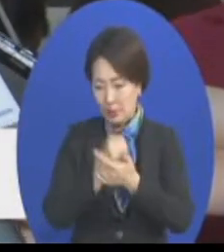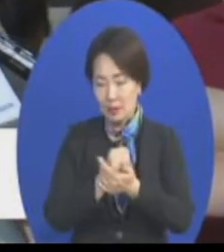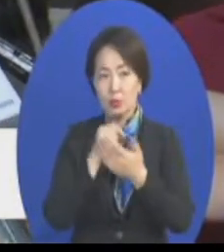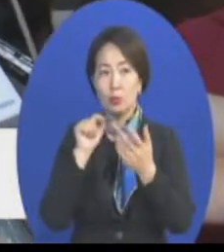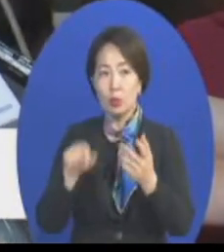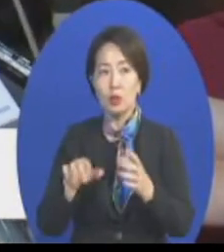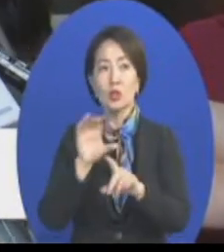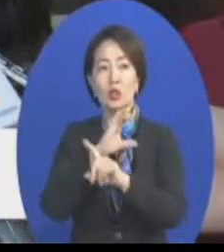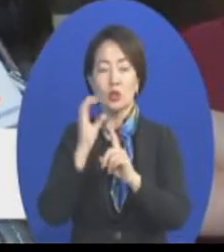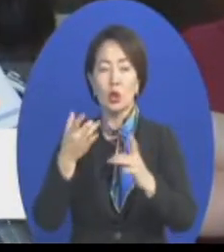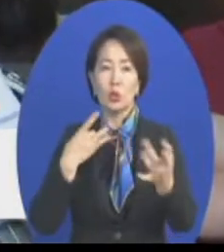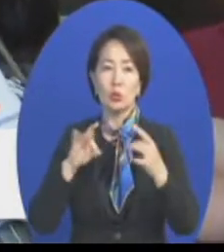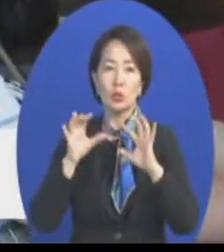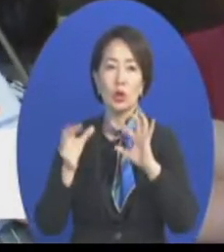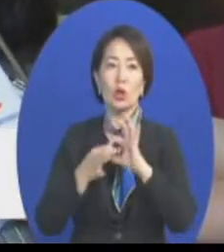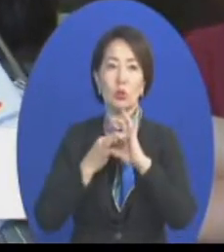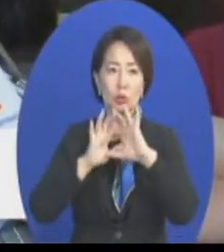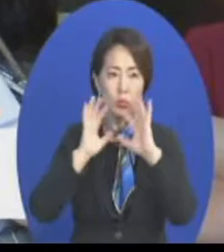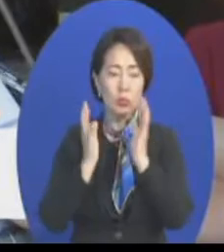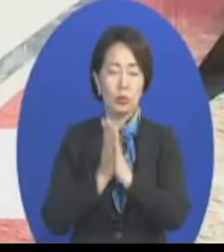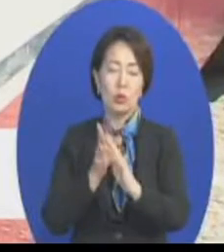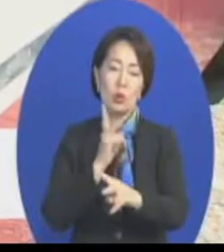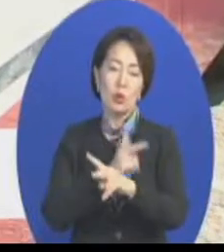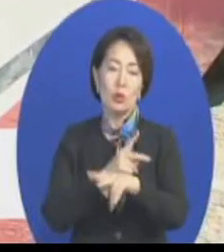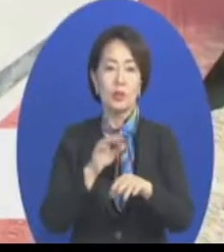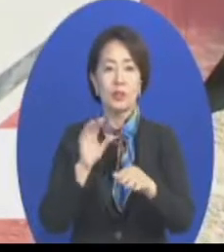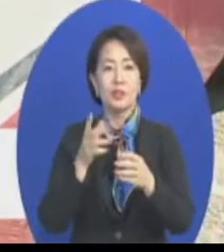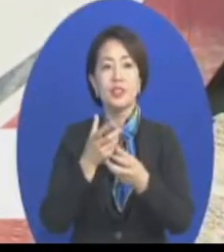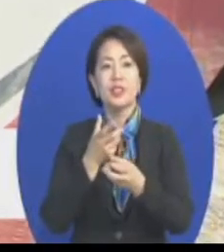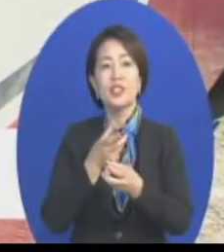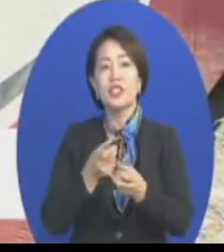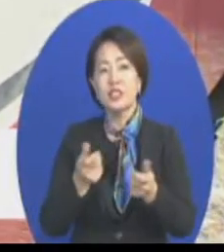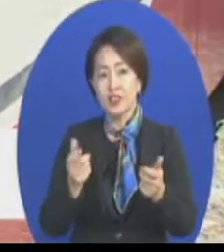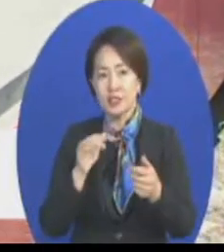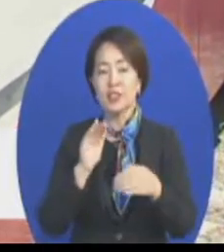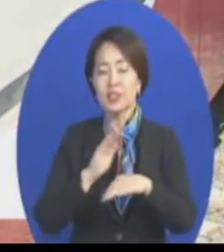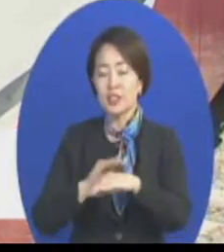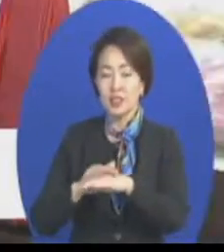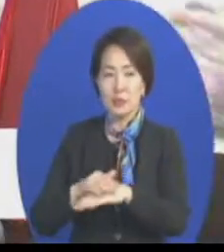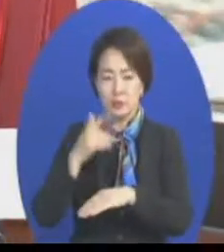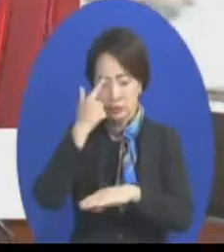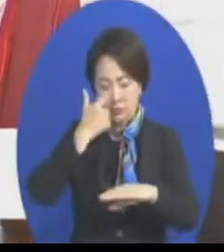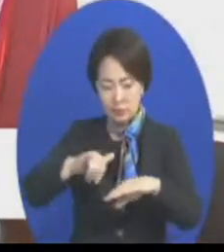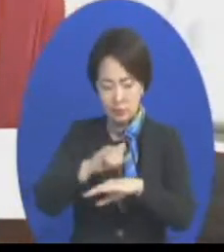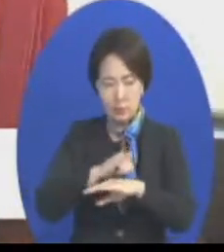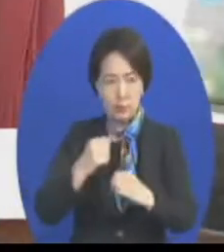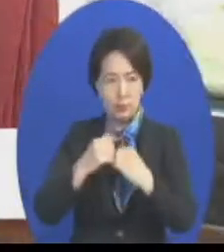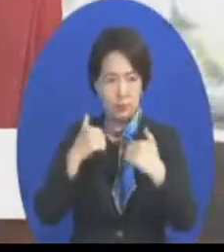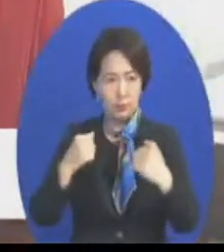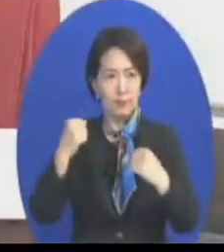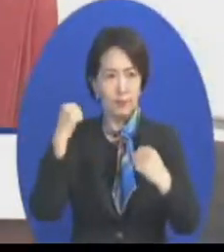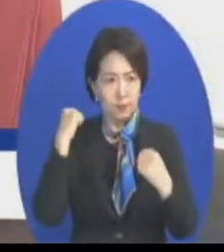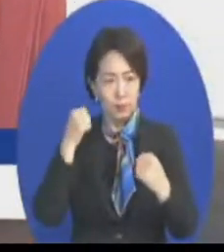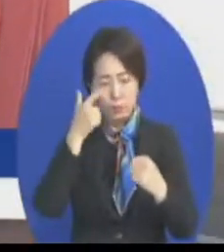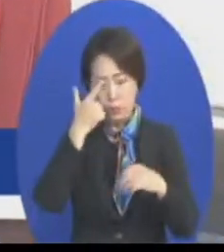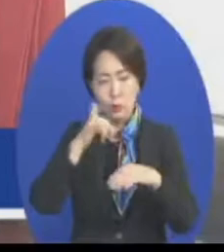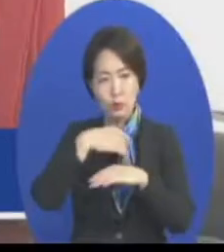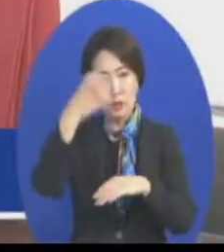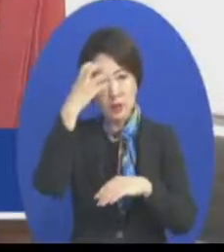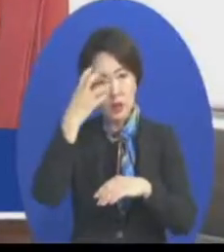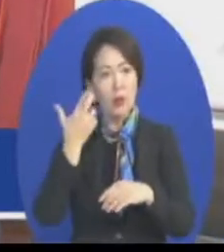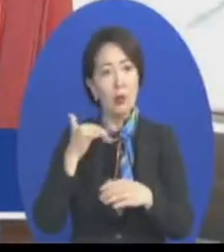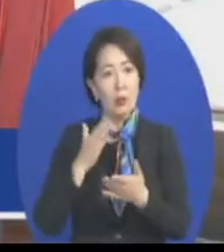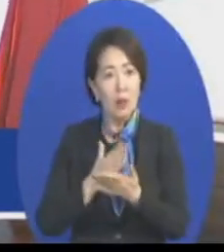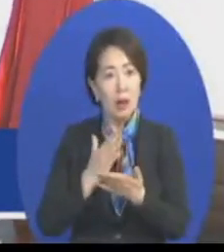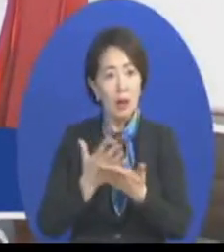тухай соёл урлагийн орнотлоо бүхэл хууль бол одоо зэгсрэн шиг байна. Монгол улс гэж оршин тогтнож байгаа энэ цаг үед Монгол улсын засгийн газар гэж байгаа